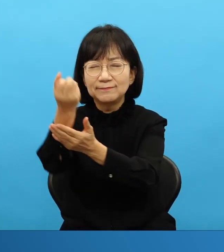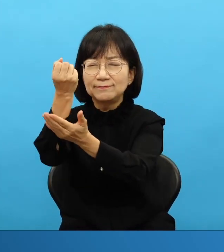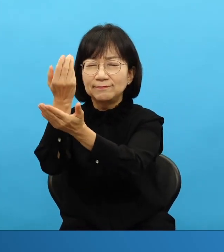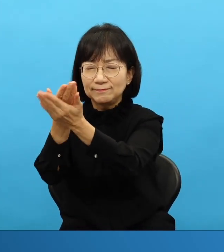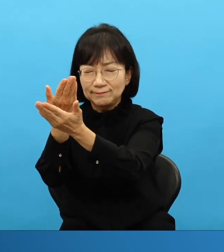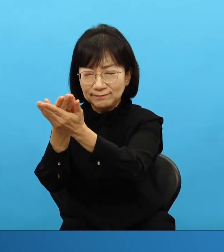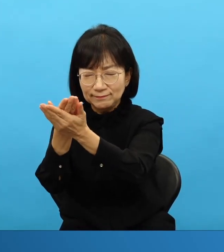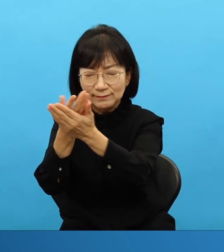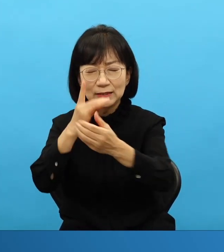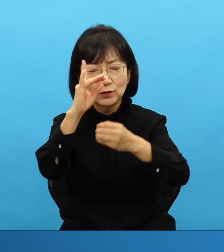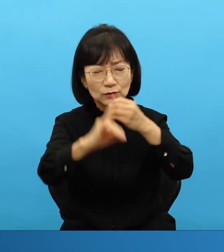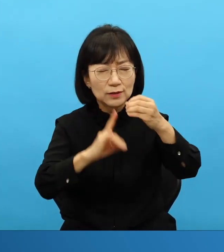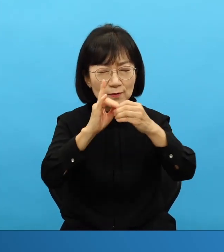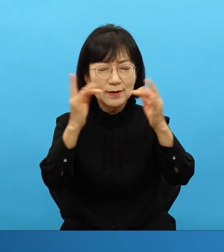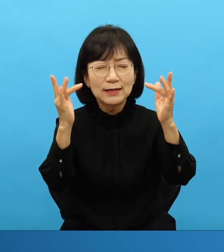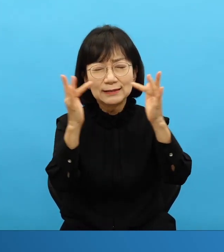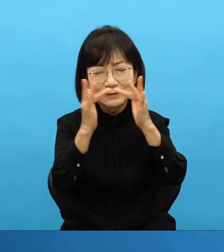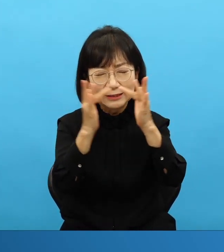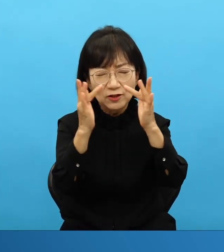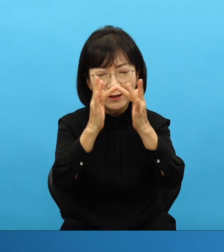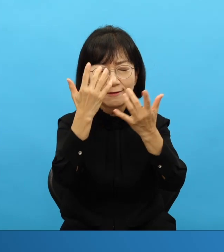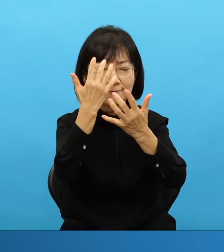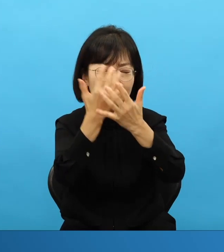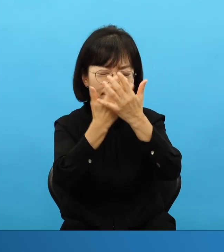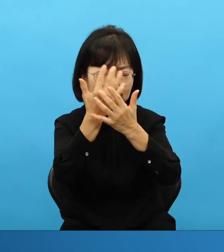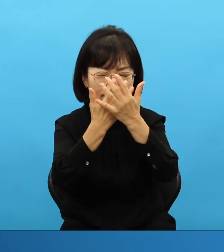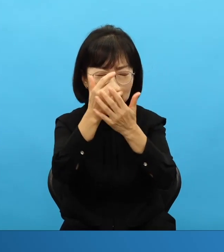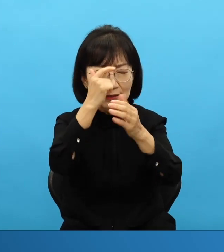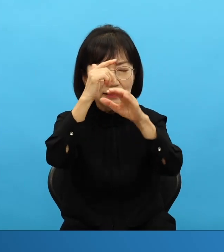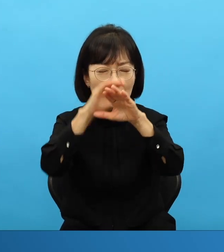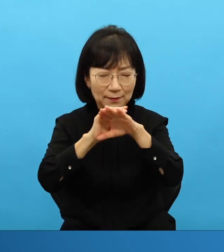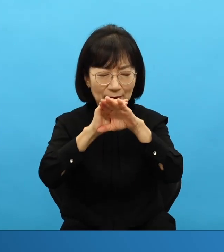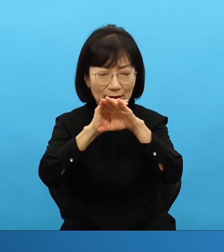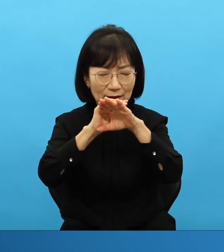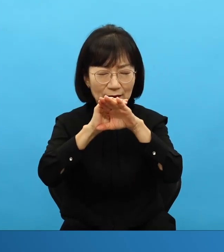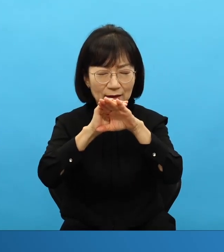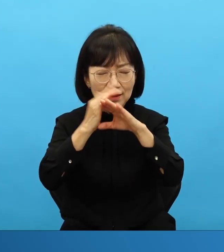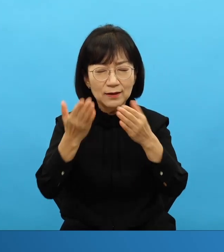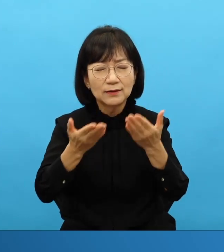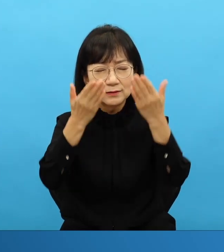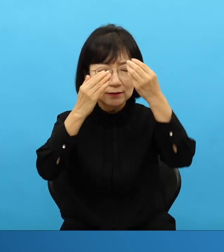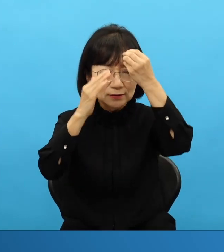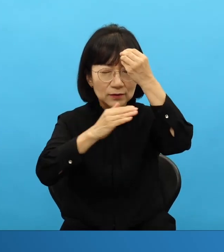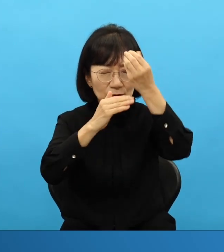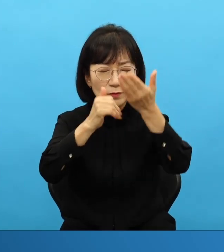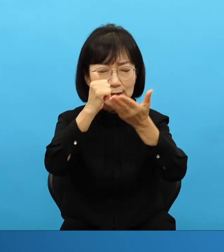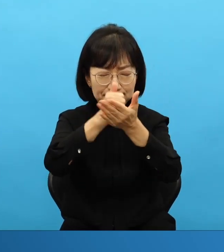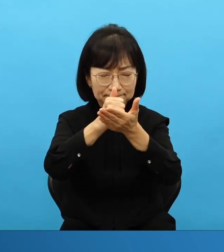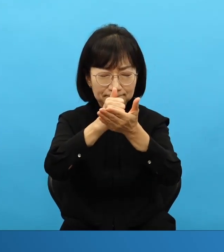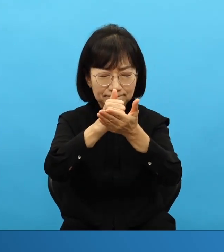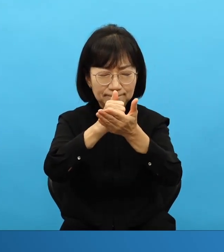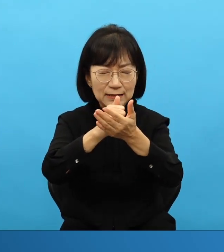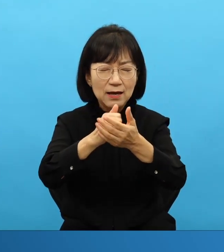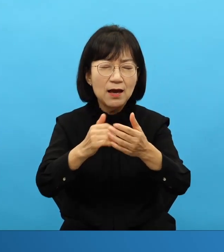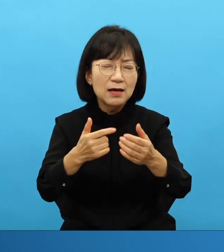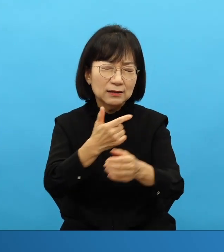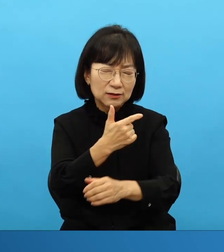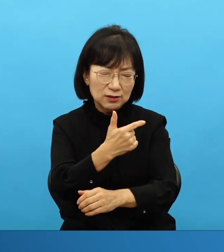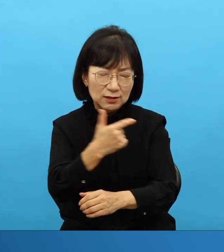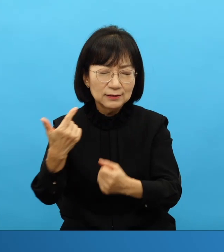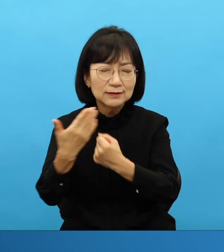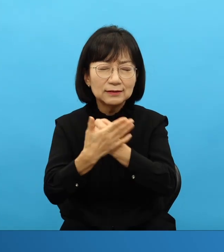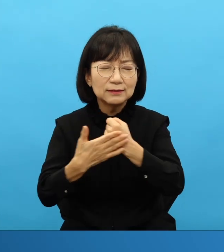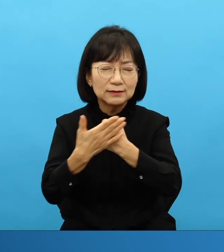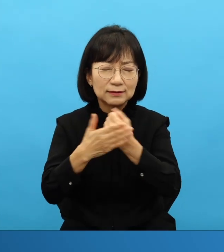함께 예배하는 성도들에게 크신 은혜를 주옵소서. Remnant 诗班及帮助礼拜的所有礼拜委员们的献